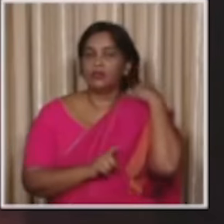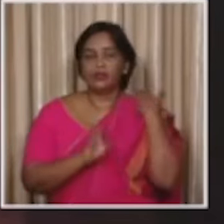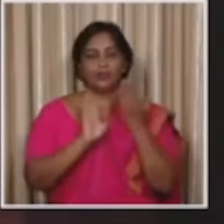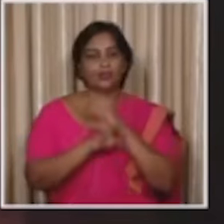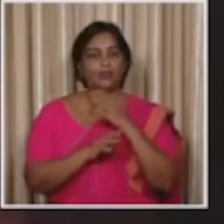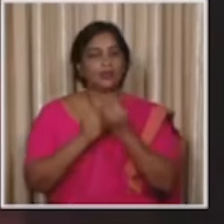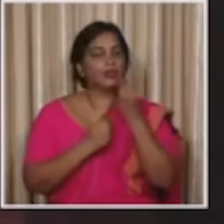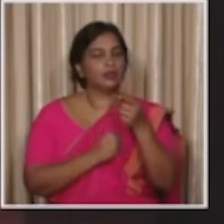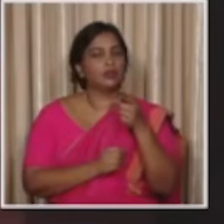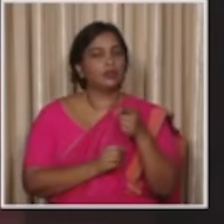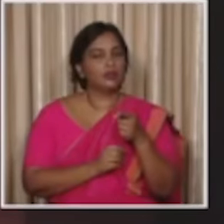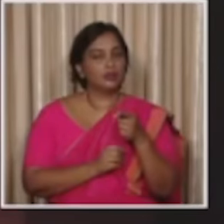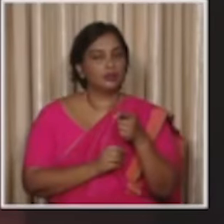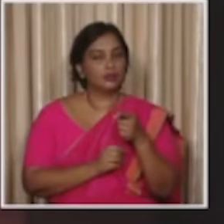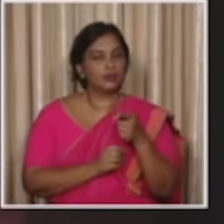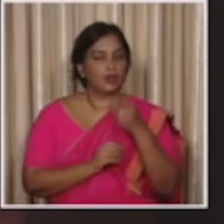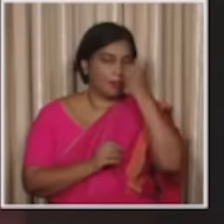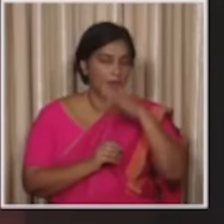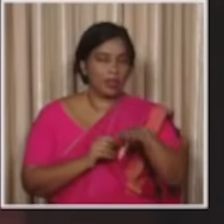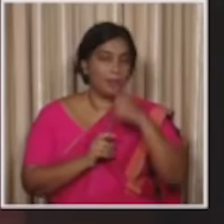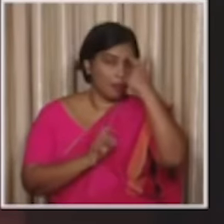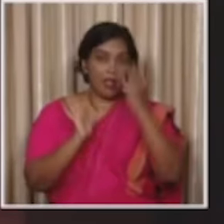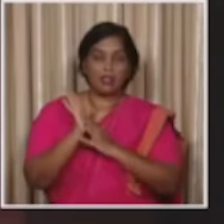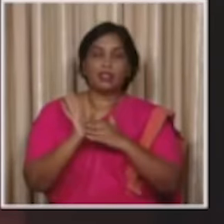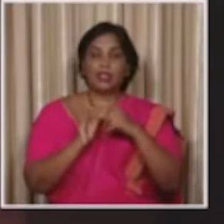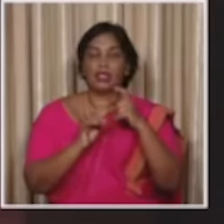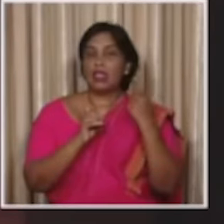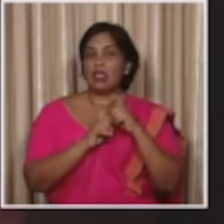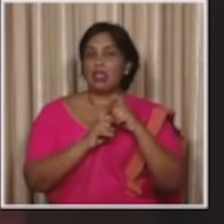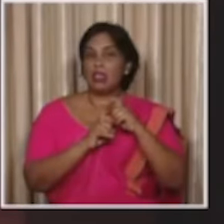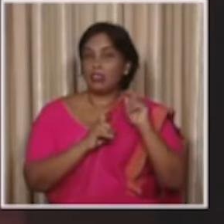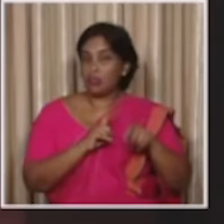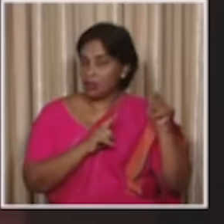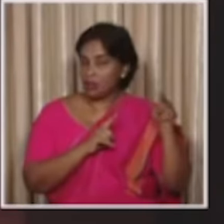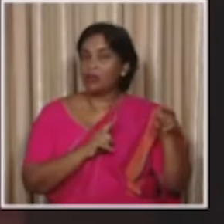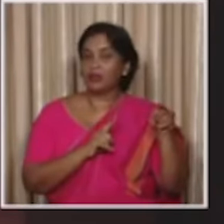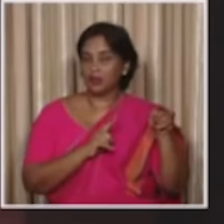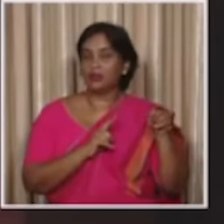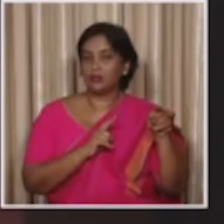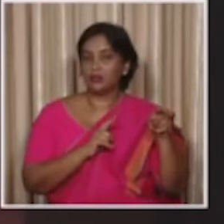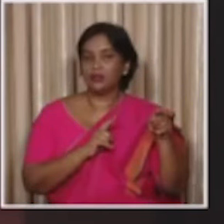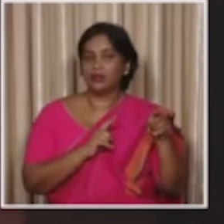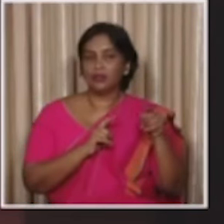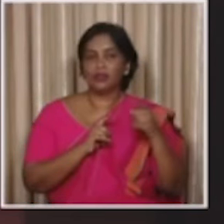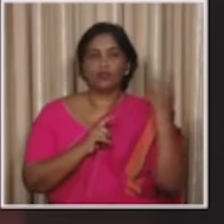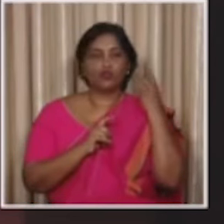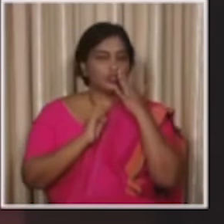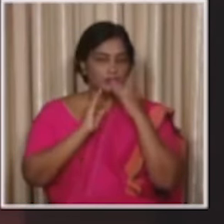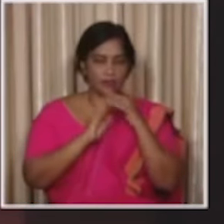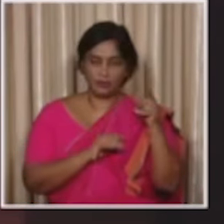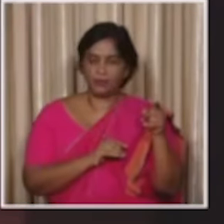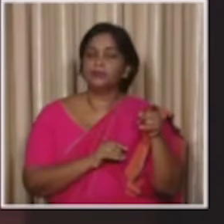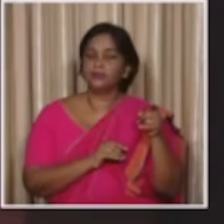වැඩසටහන ලබා දුන්නා මාතරේ දිස්ත්‍රික්කයේ දඹුල්ල මැතිවරණ කොට්ටාසේ දේවහුව මුස්ලිම්